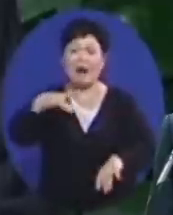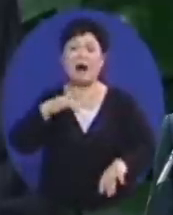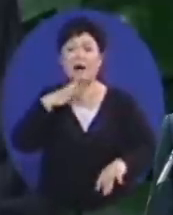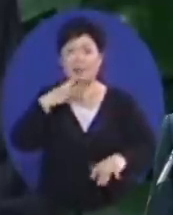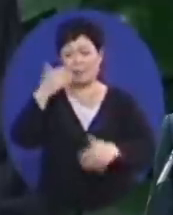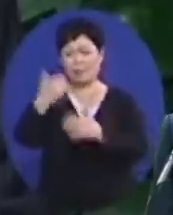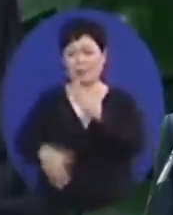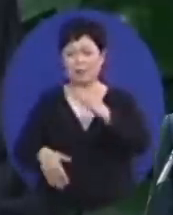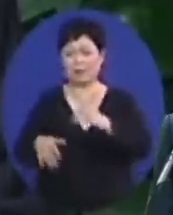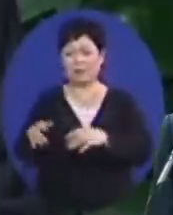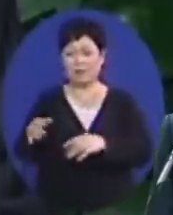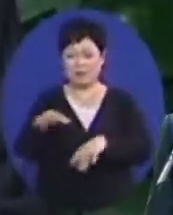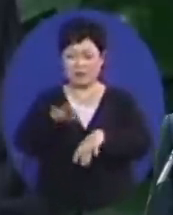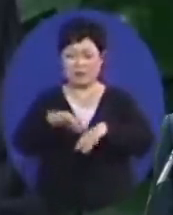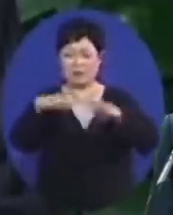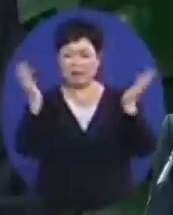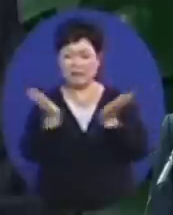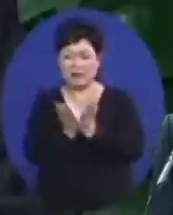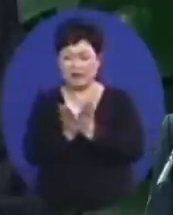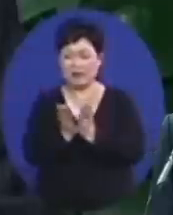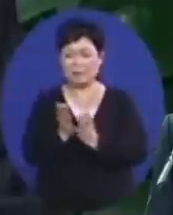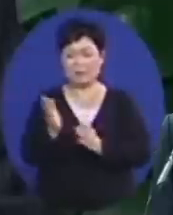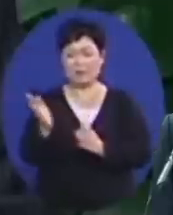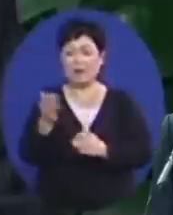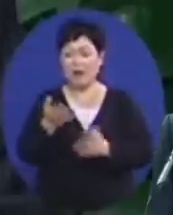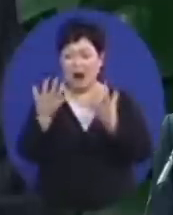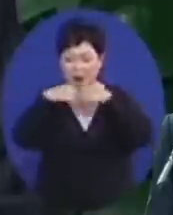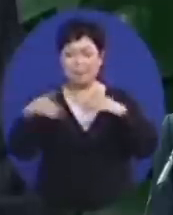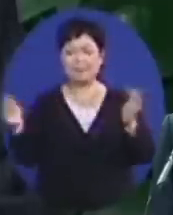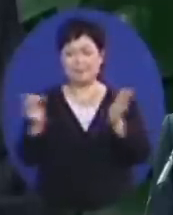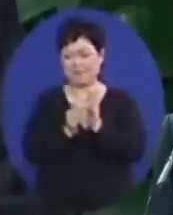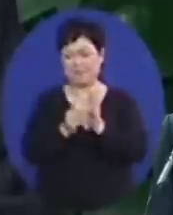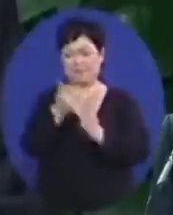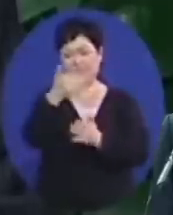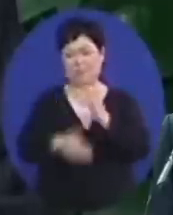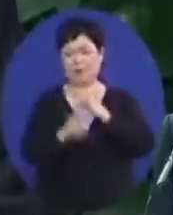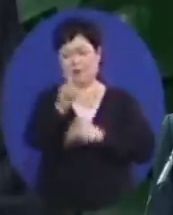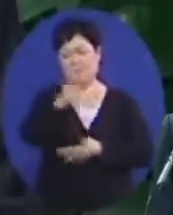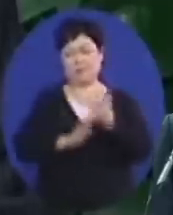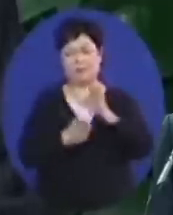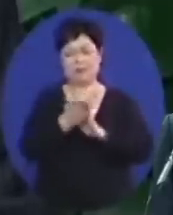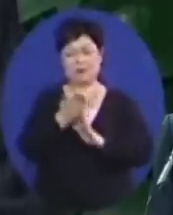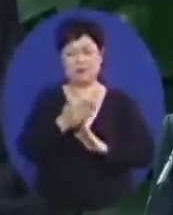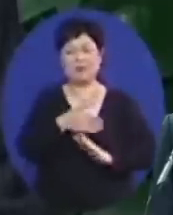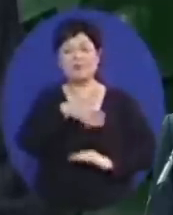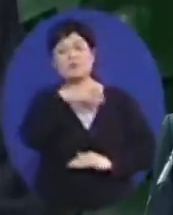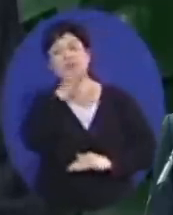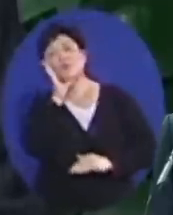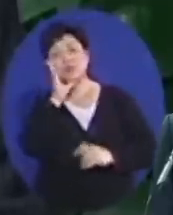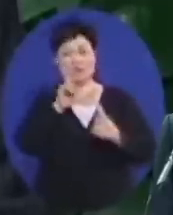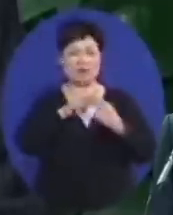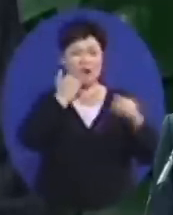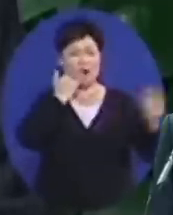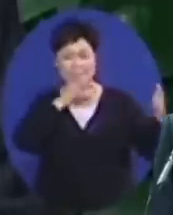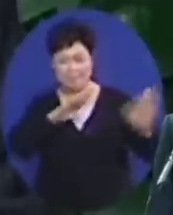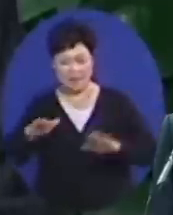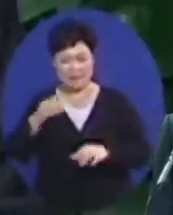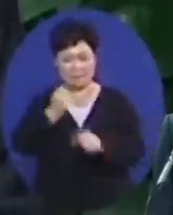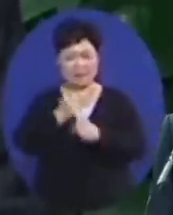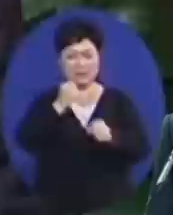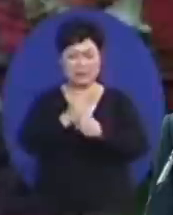다 상어가 뜯어먹어버렸습니다. 그것이 바로 노인과 바다라는 책으로 노벨상을 탄 문학작품인